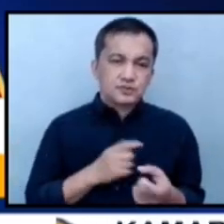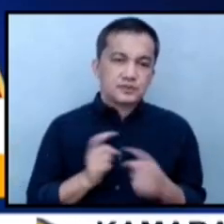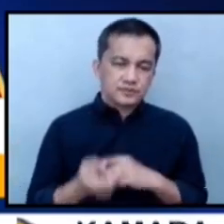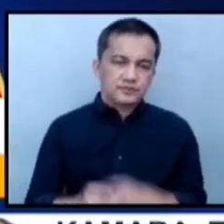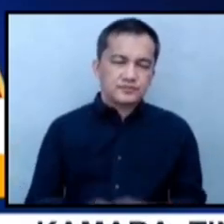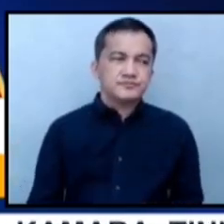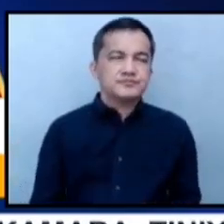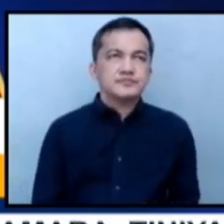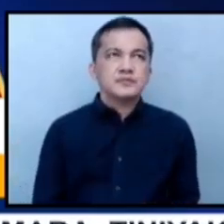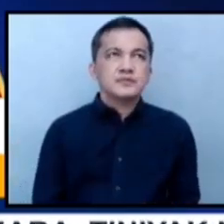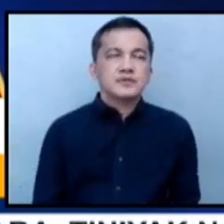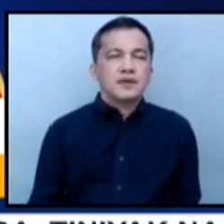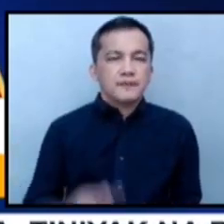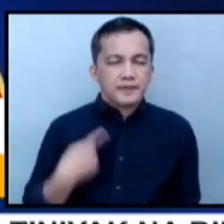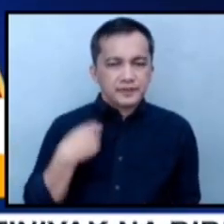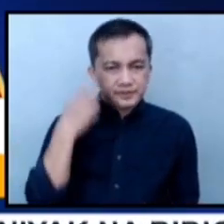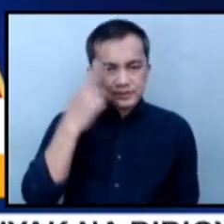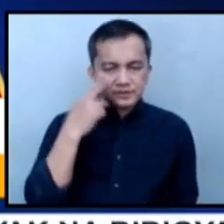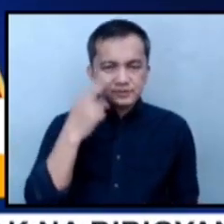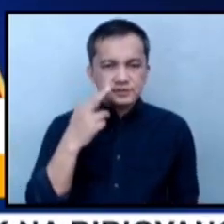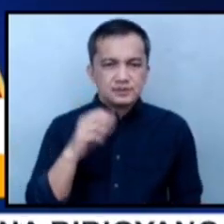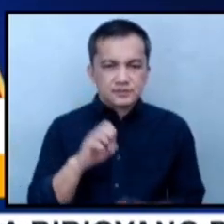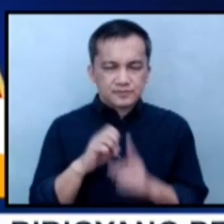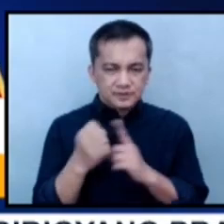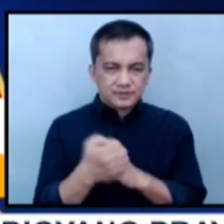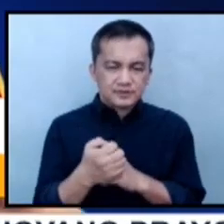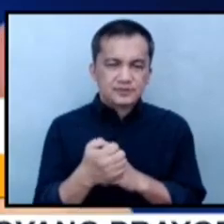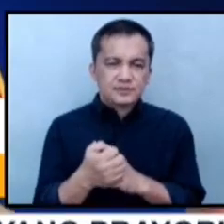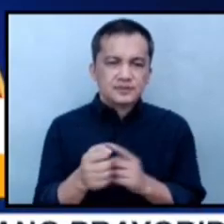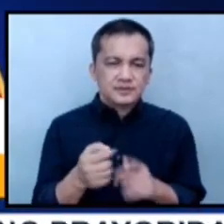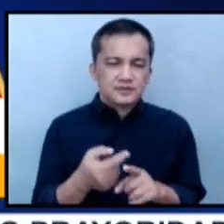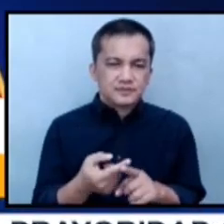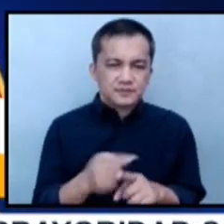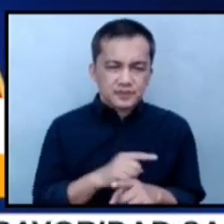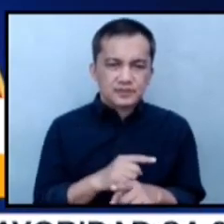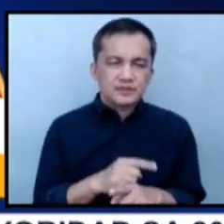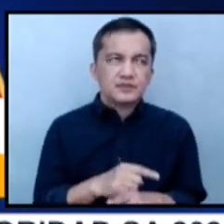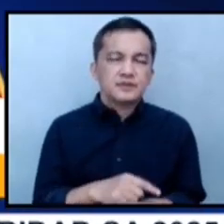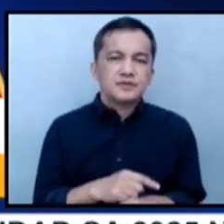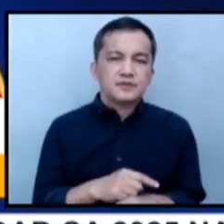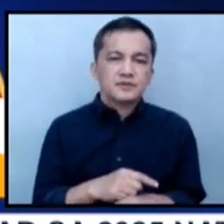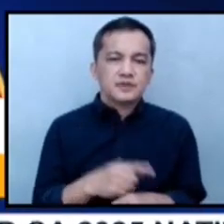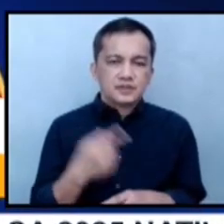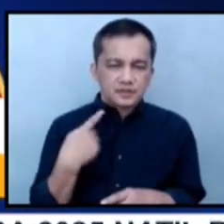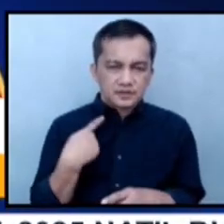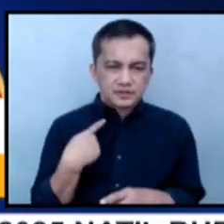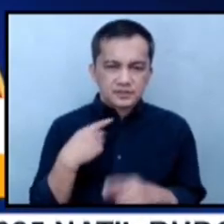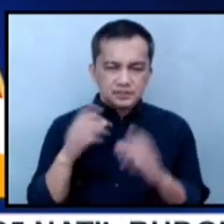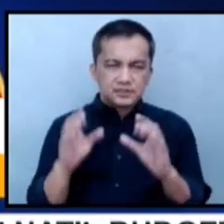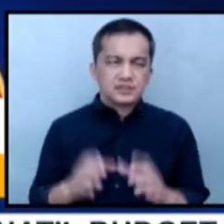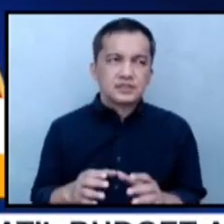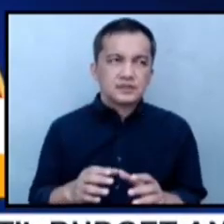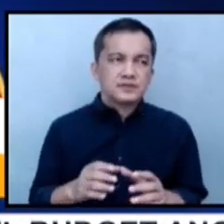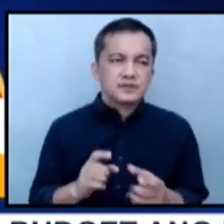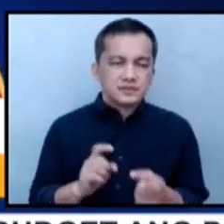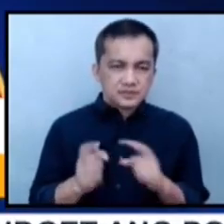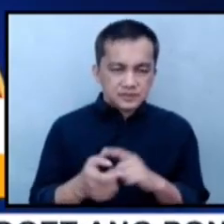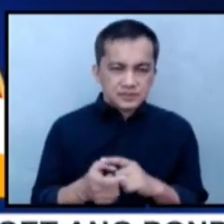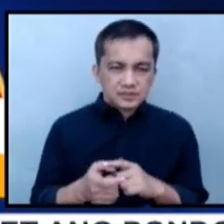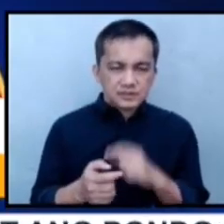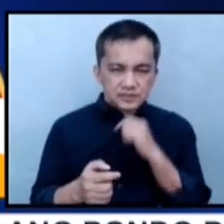po Ong dahilan sa kalikasan nakaugnay po ito sa pagkakaroon ng climate change na kapag hindi natin